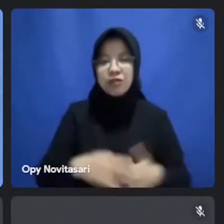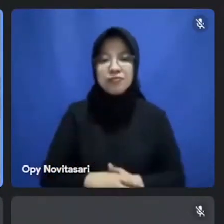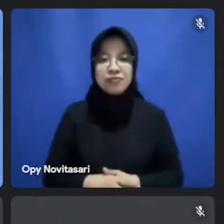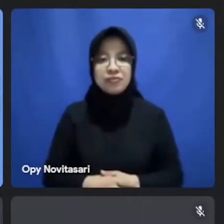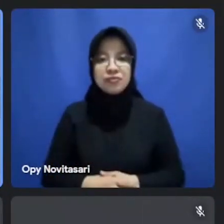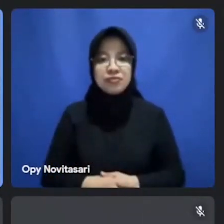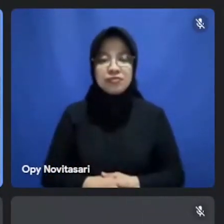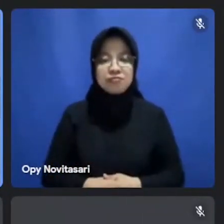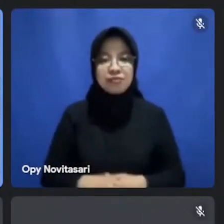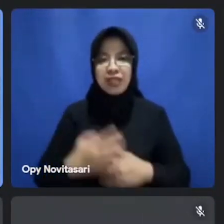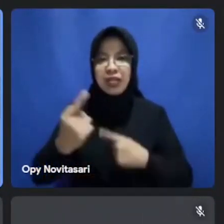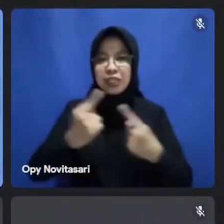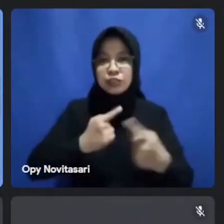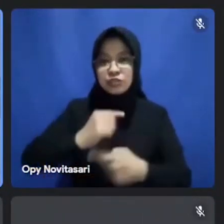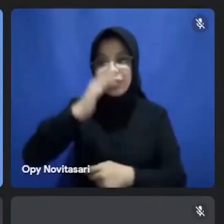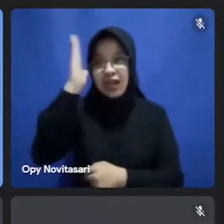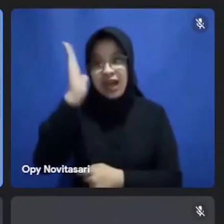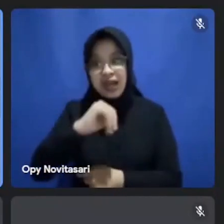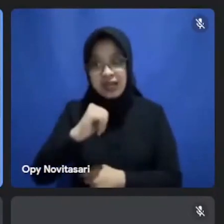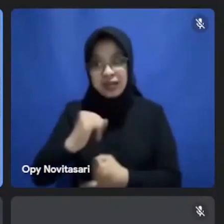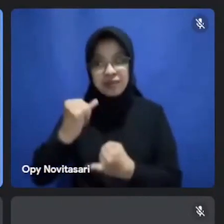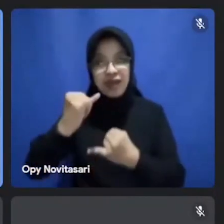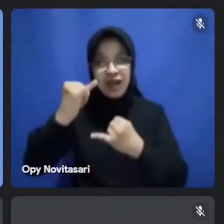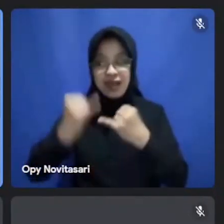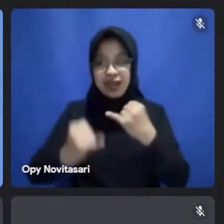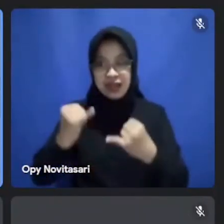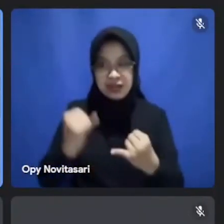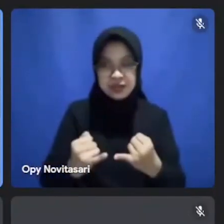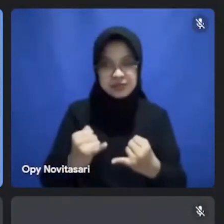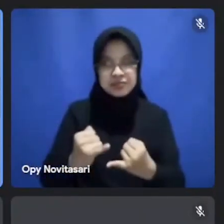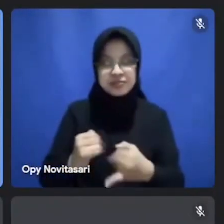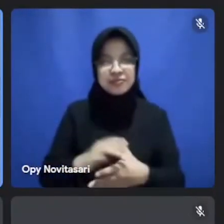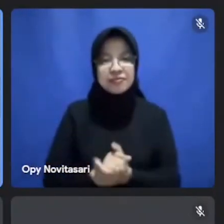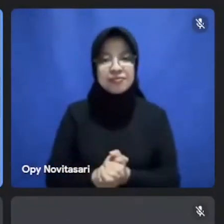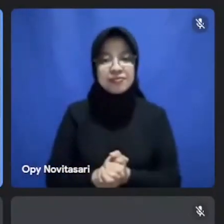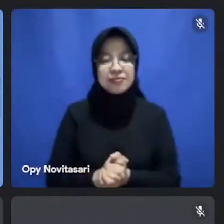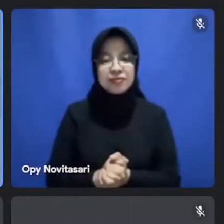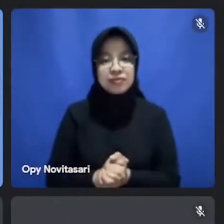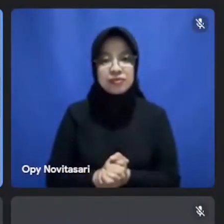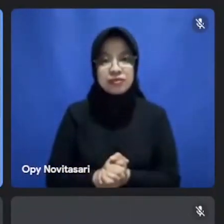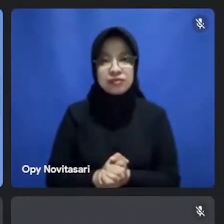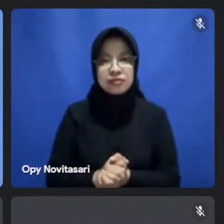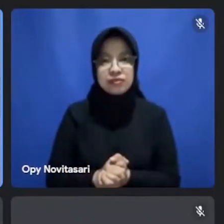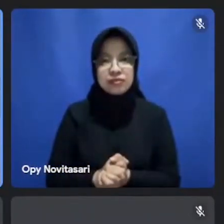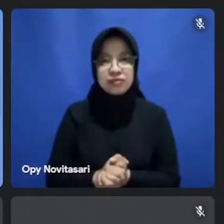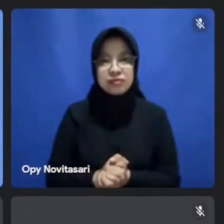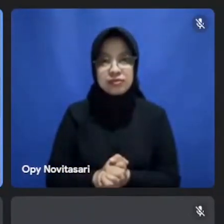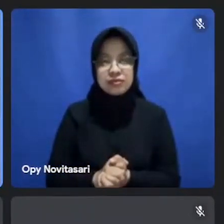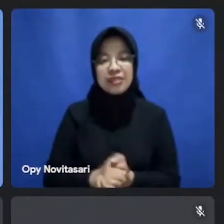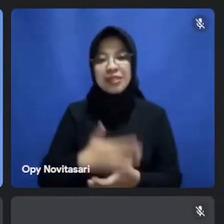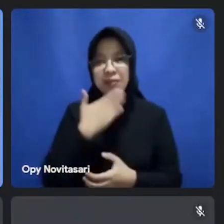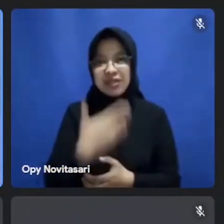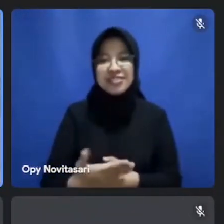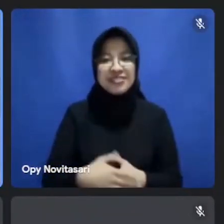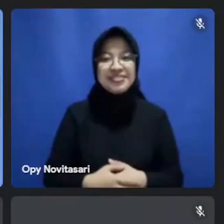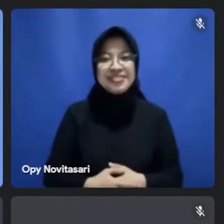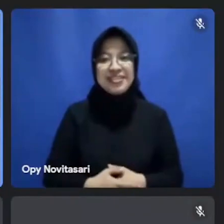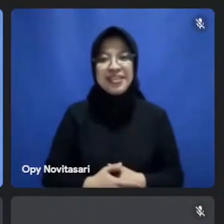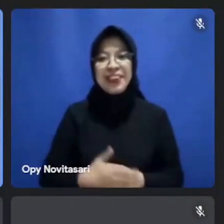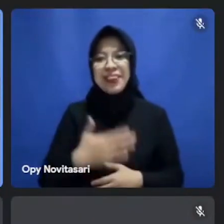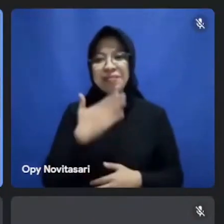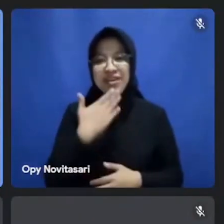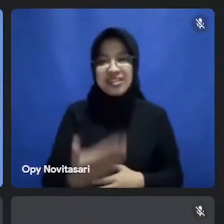untuk sesi diskusi kali ini kita akhiri dengan ucapan e Terima kasih sekali